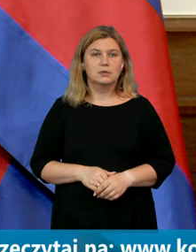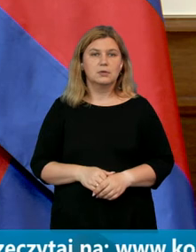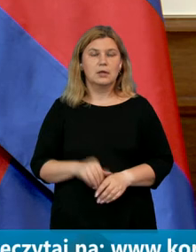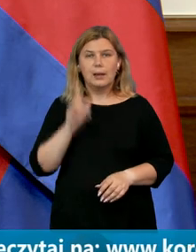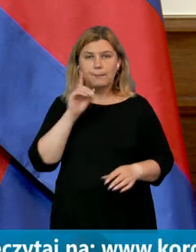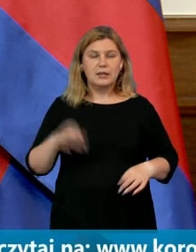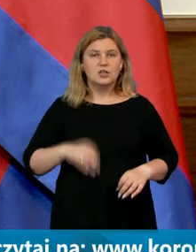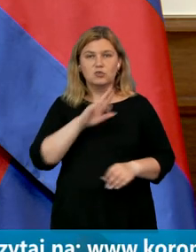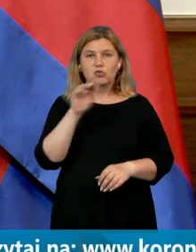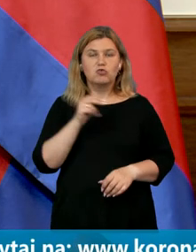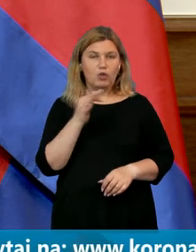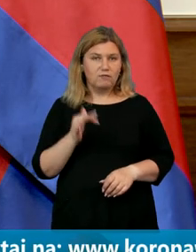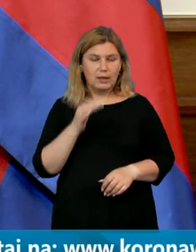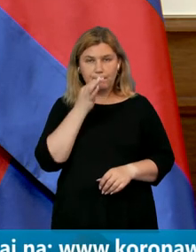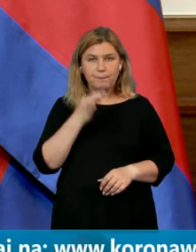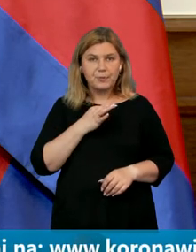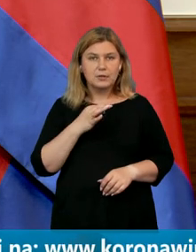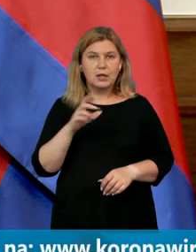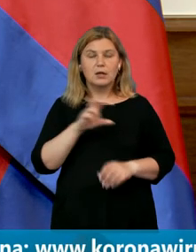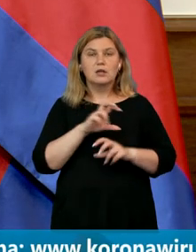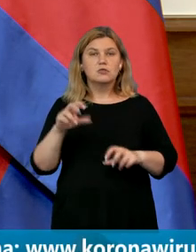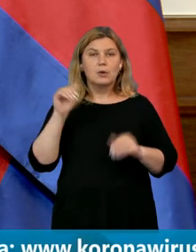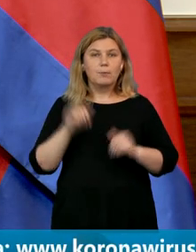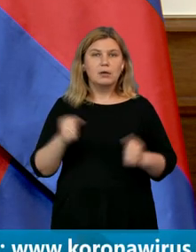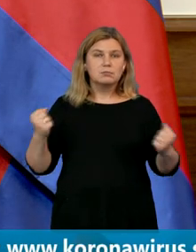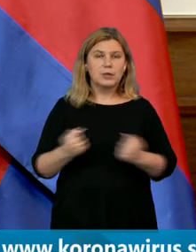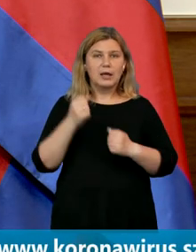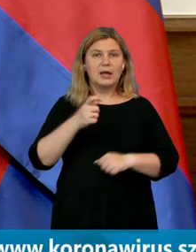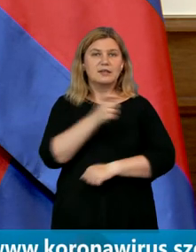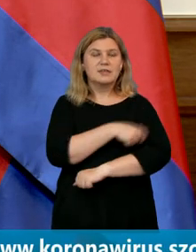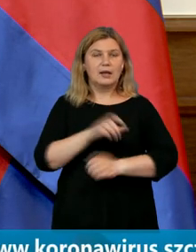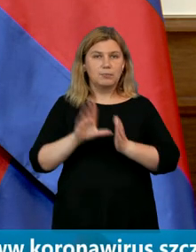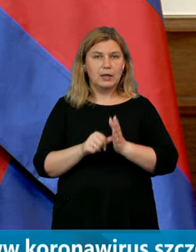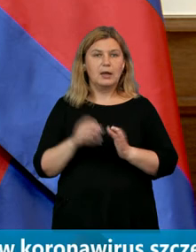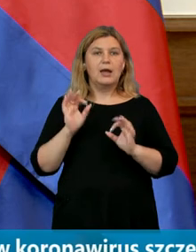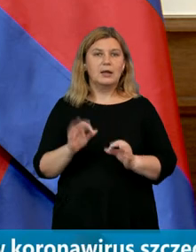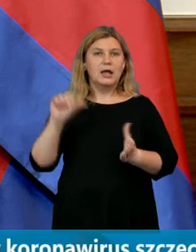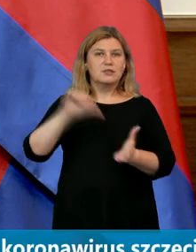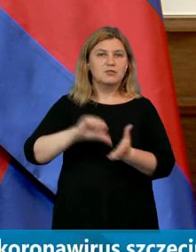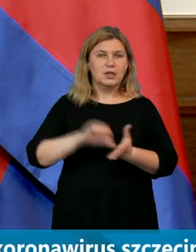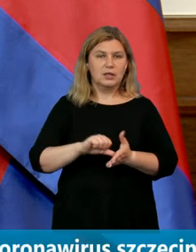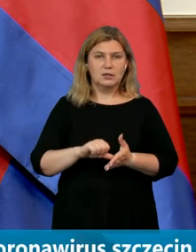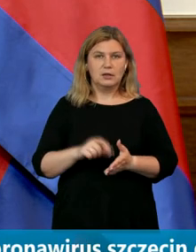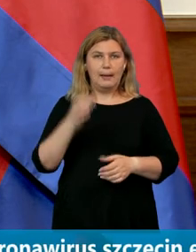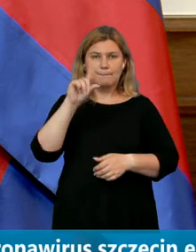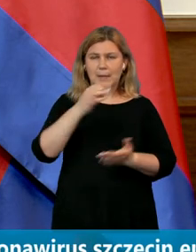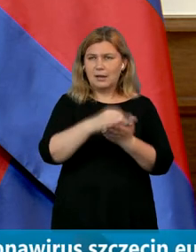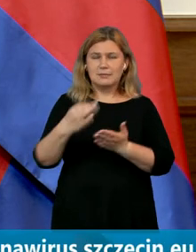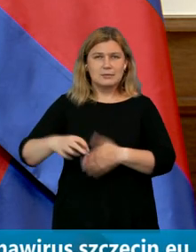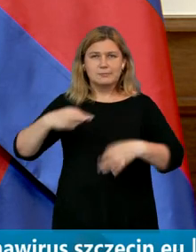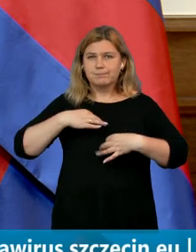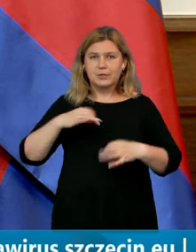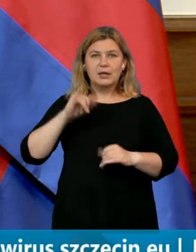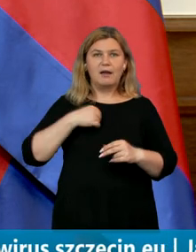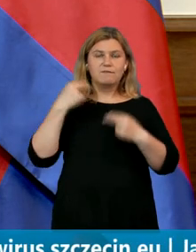Krzysztof pyta, czy można by zmobilizować Straż Miejską do lepszych działań? Aktualnie miasto w centrum to jeden wielki dziki parking. Jak wracam